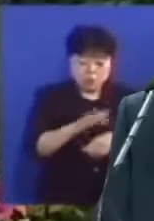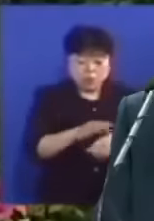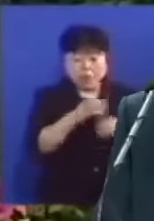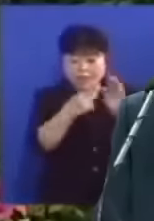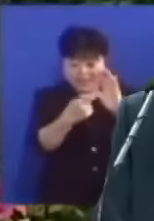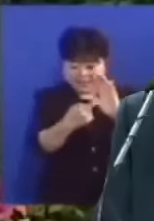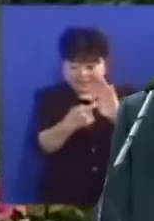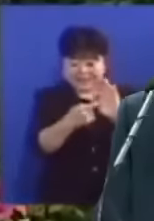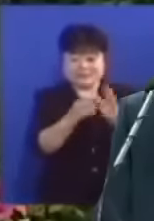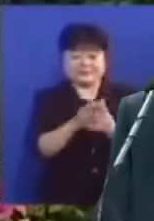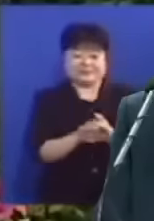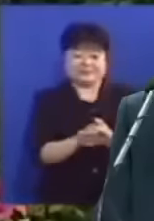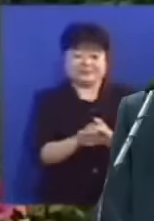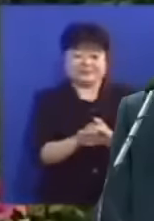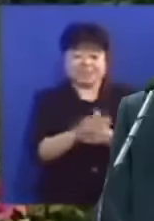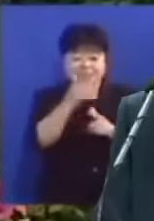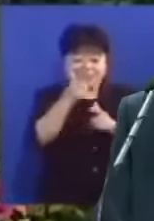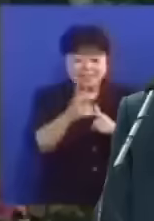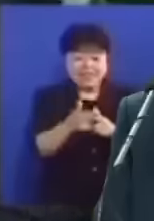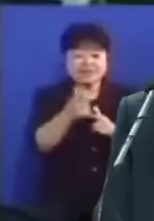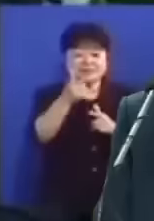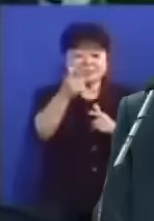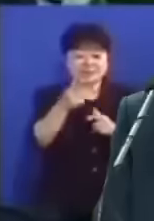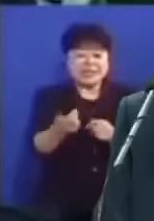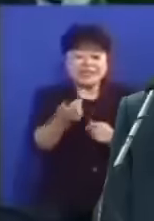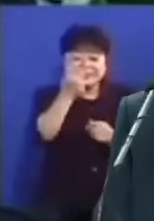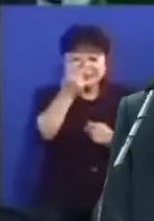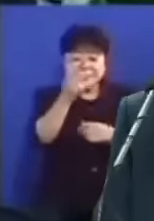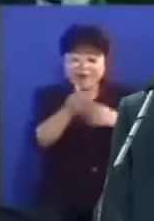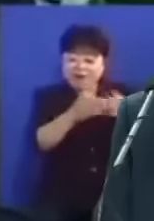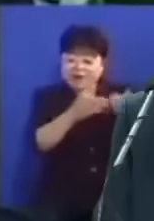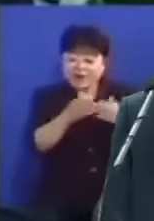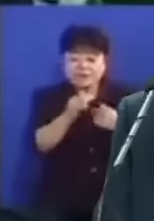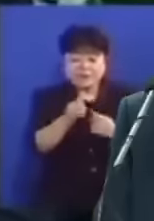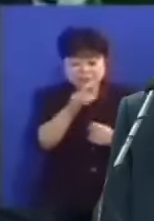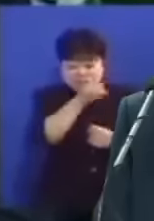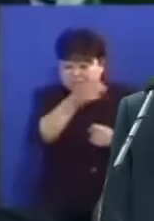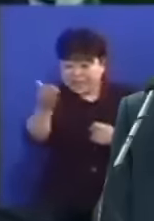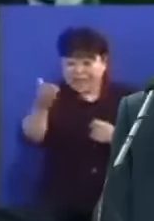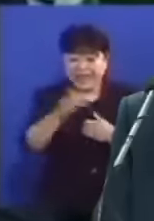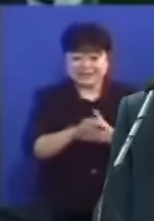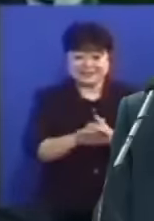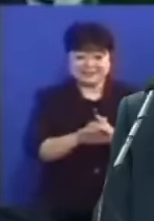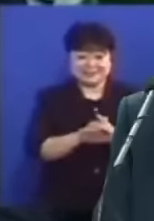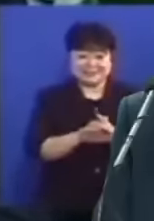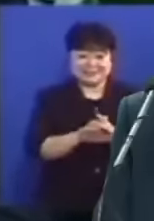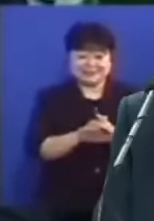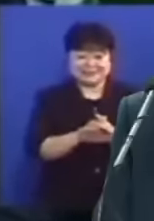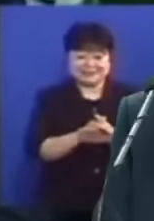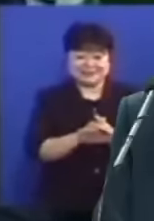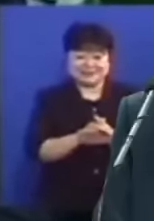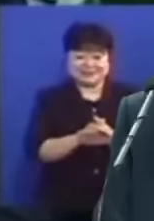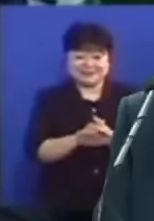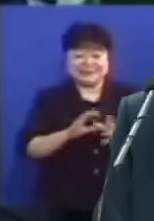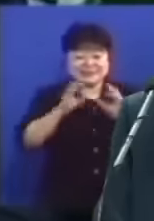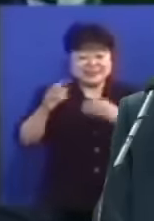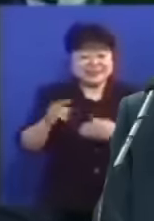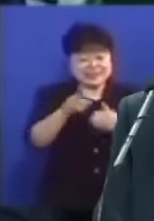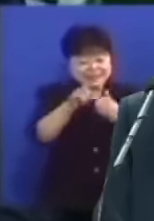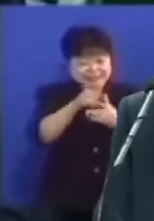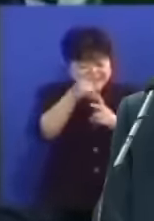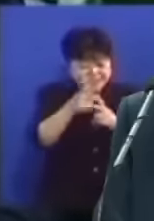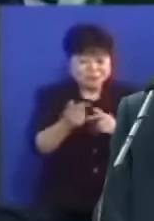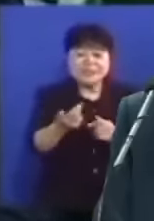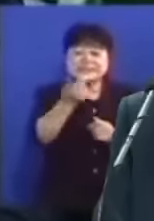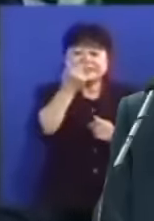하리라. 예수의 생명을 체험한 사람 있습니까? 우리가 이 세상에 살면서